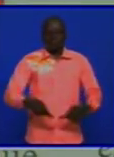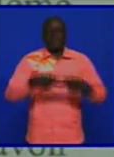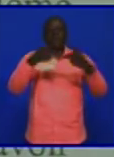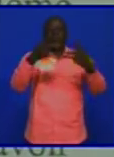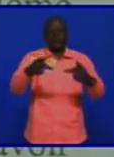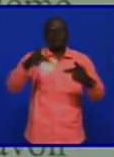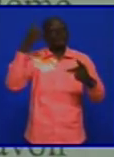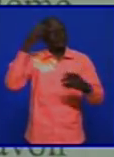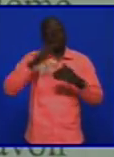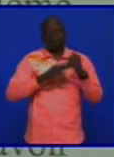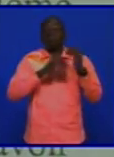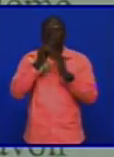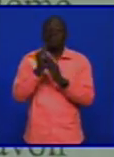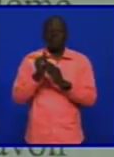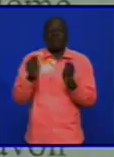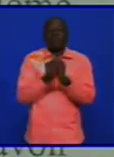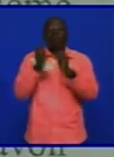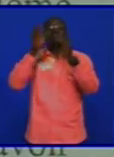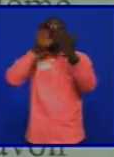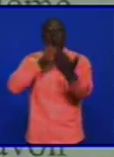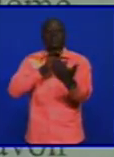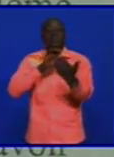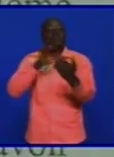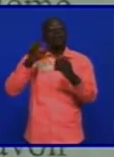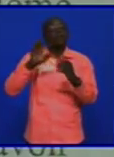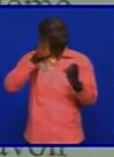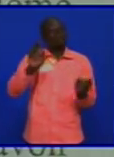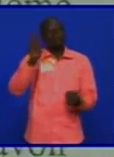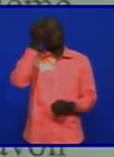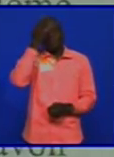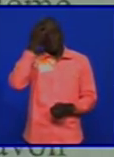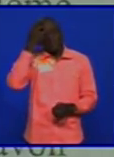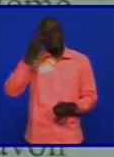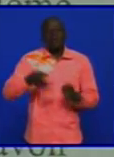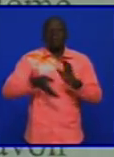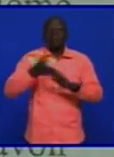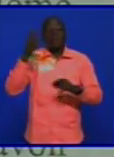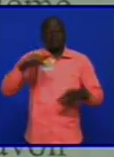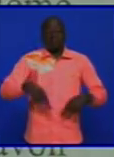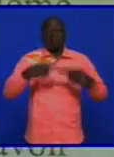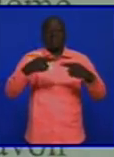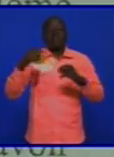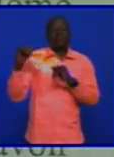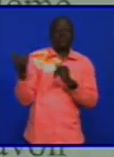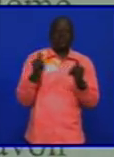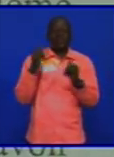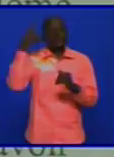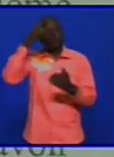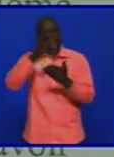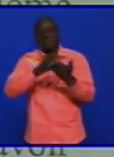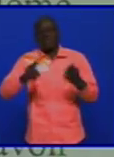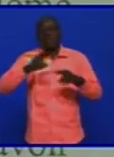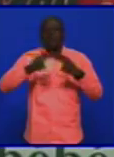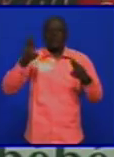constructives. Face à l'adversité, la classe politique s'est-elle rendue à l'évidence que le jeu démocratique n'est autre chose que le